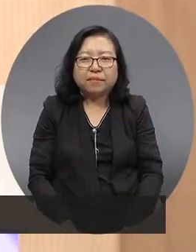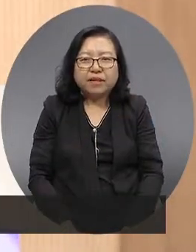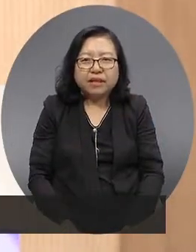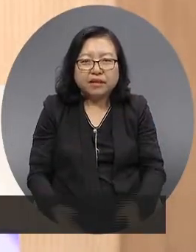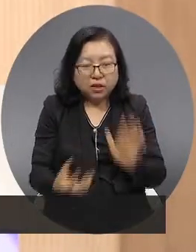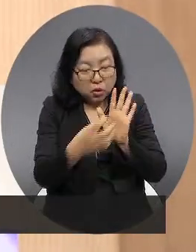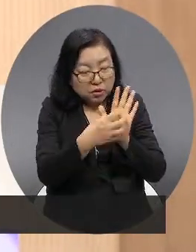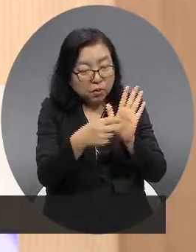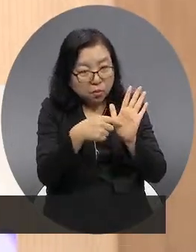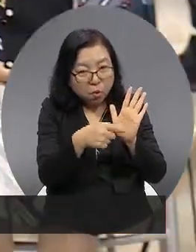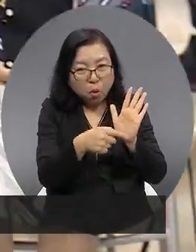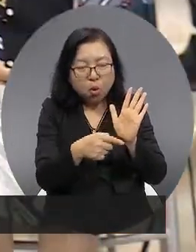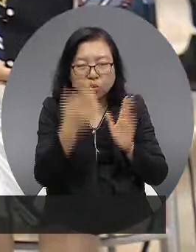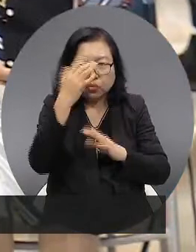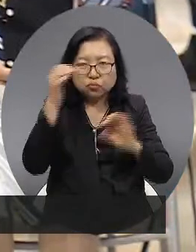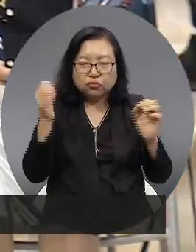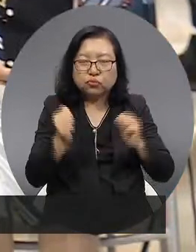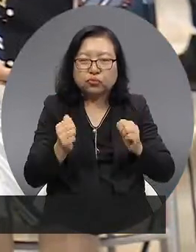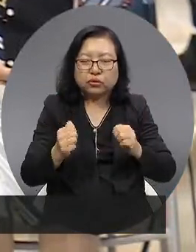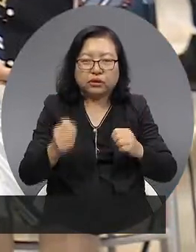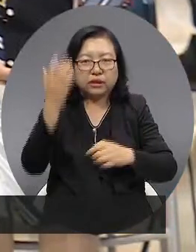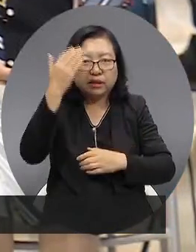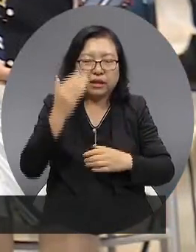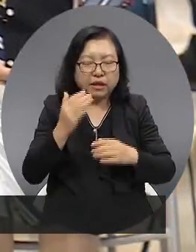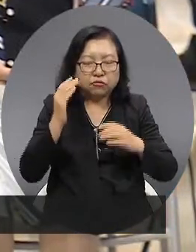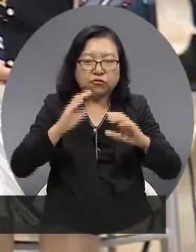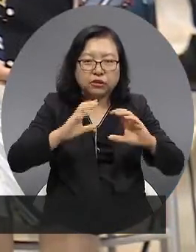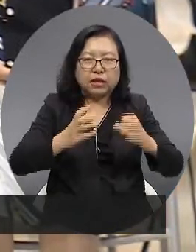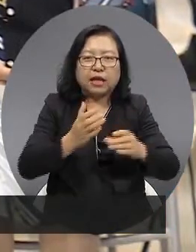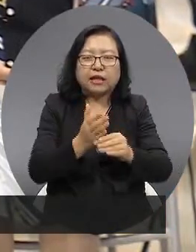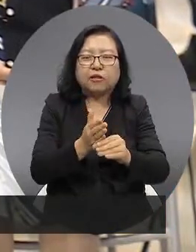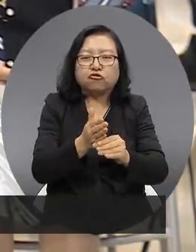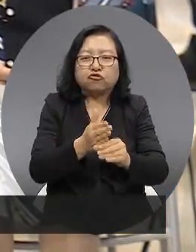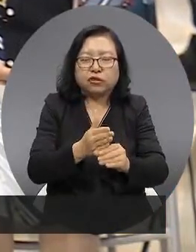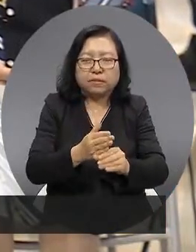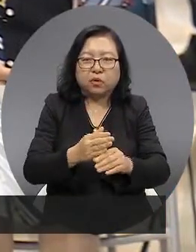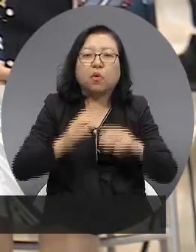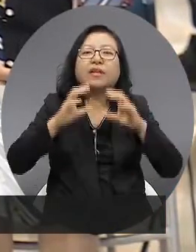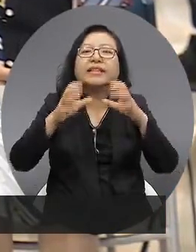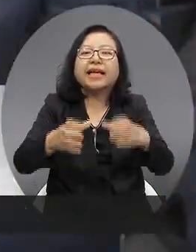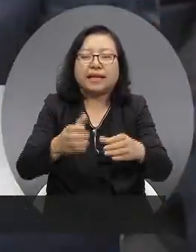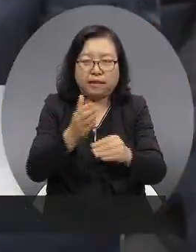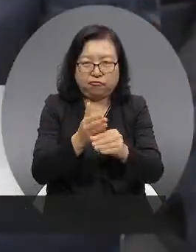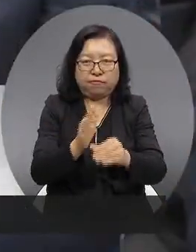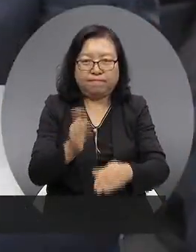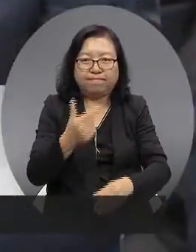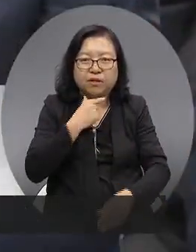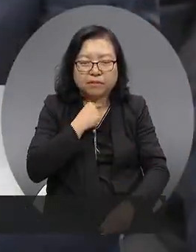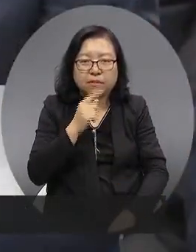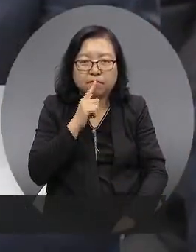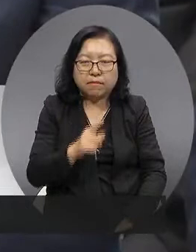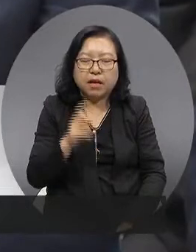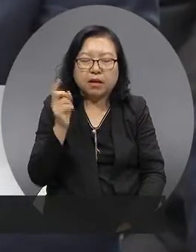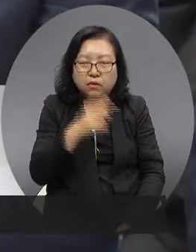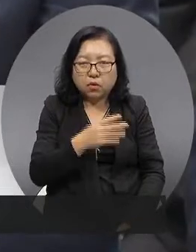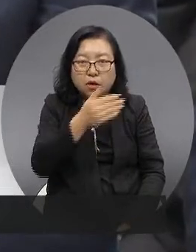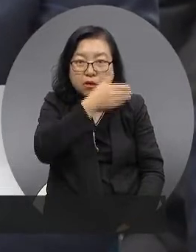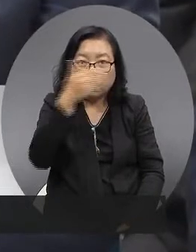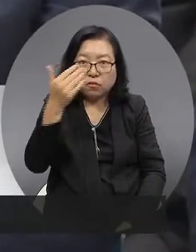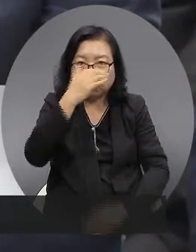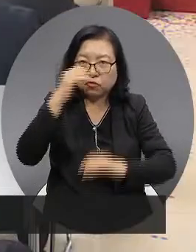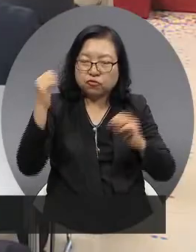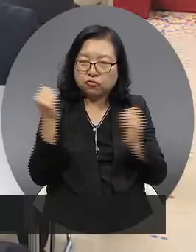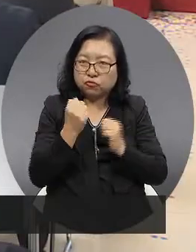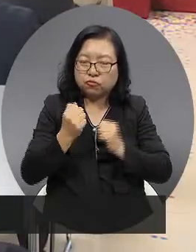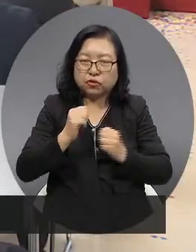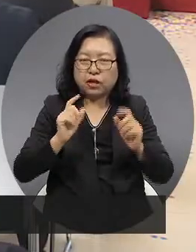마크는 충북이 대한민국의 중심을 넘어 세계의 중심으로 비상한다는 의미를 담았고 젊은 충북의 이미지를 강화할 수